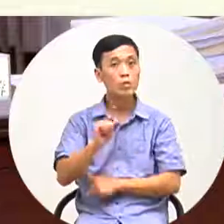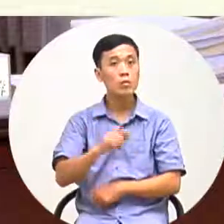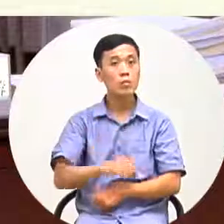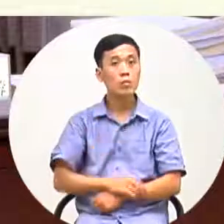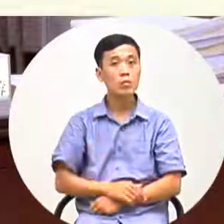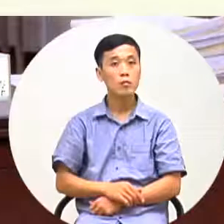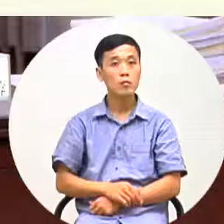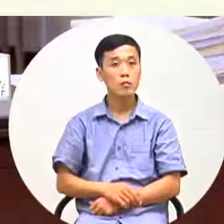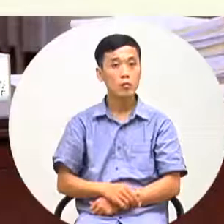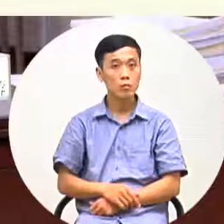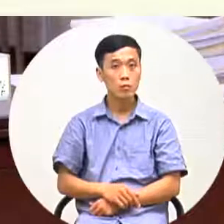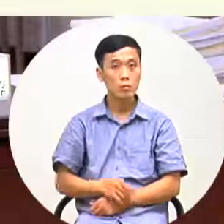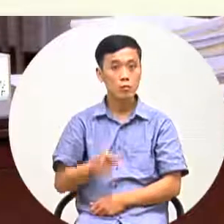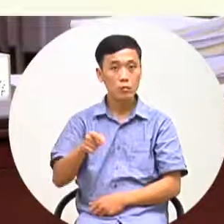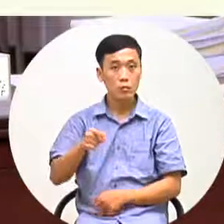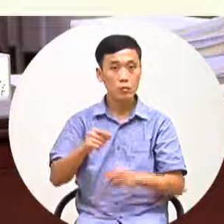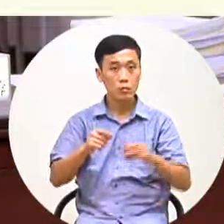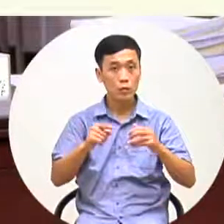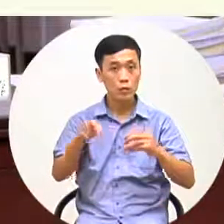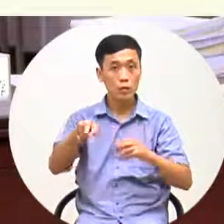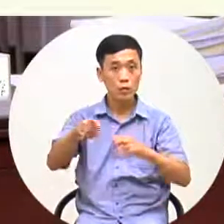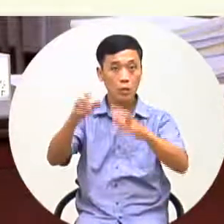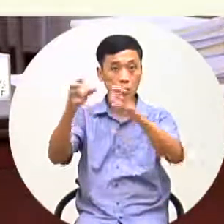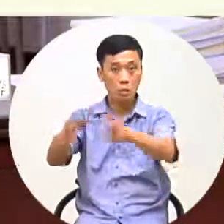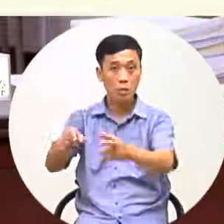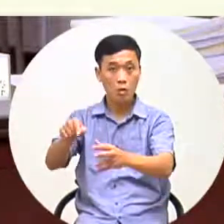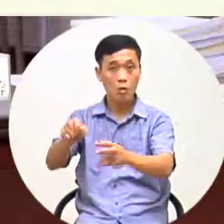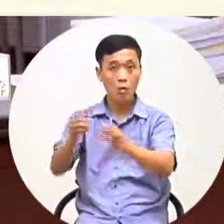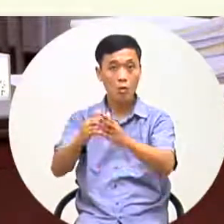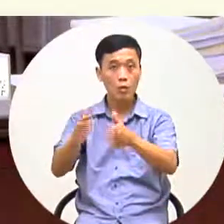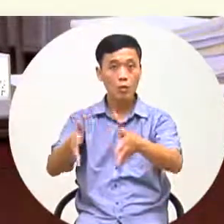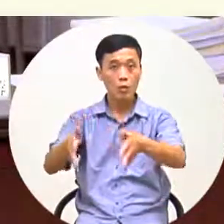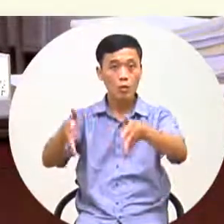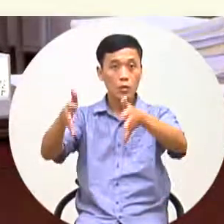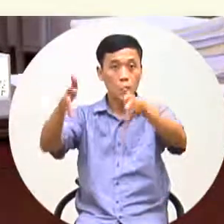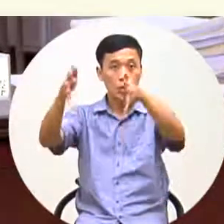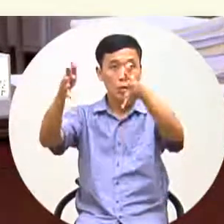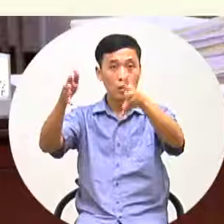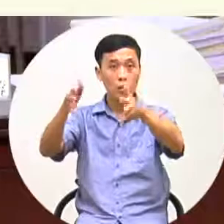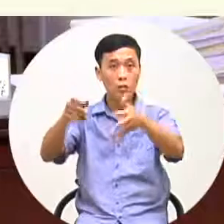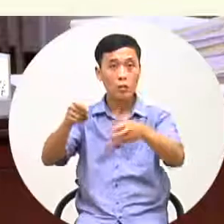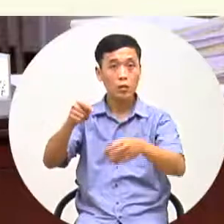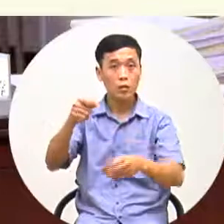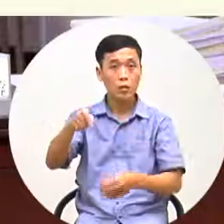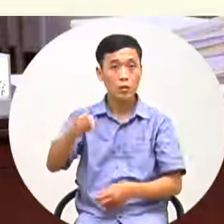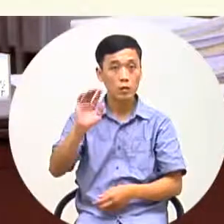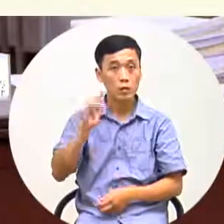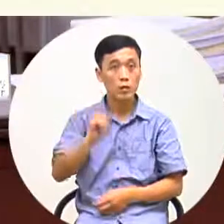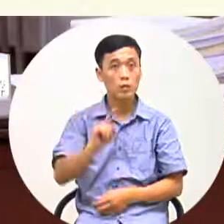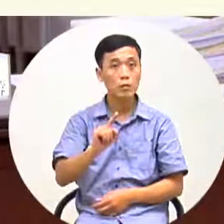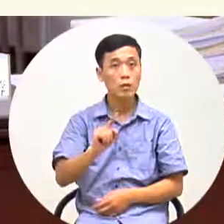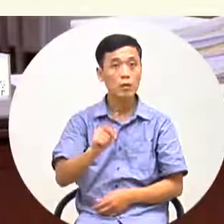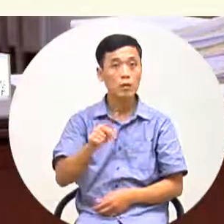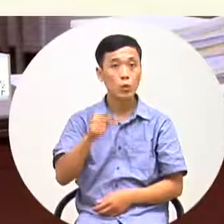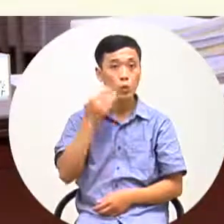因起的大楼因的因各所管区分的，但是因若拄着紧急状况，伊即摆目前的拢囥车